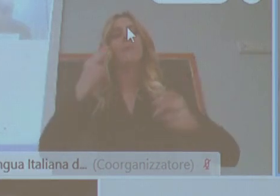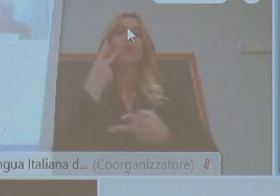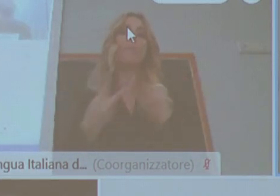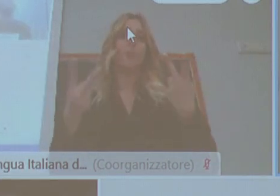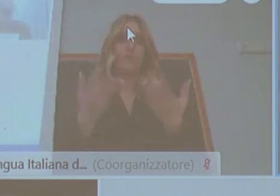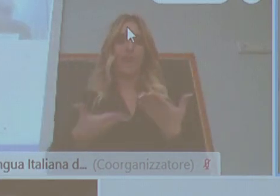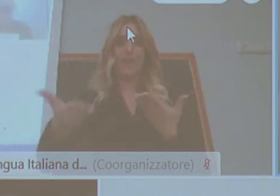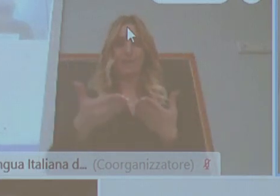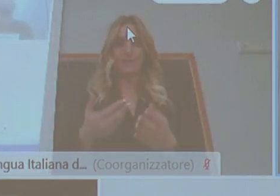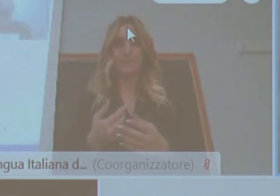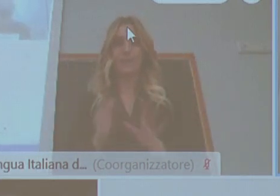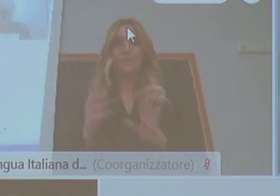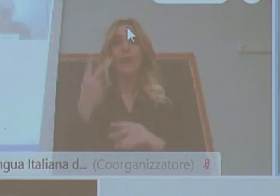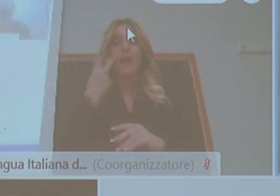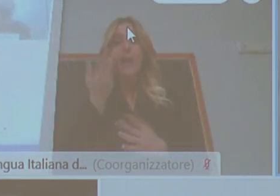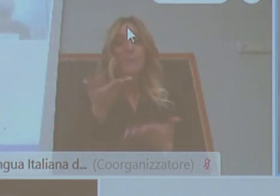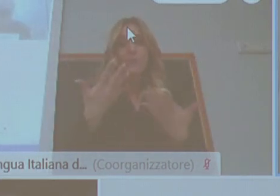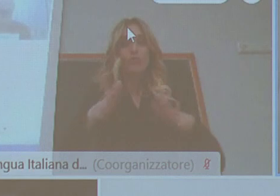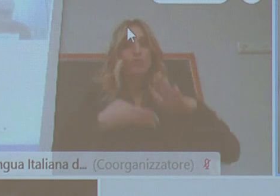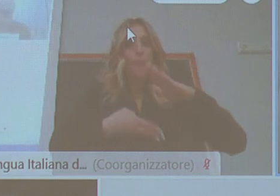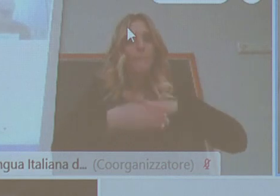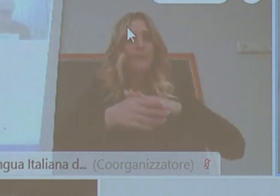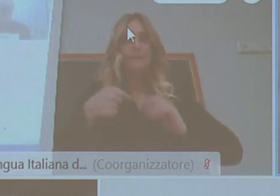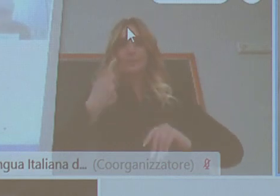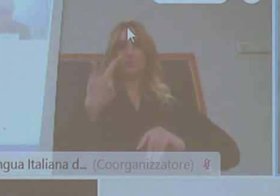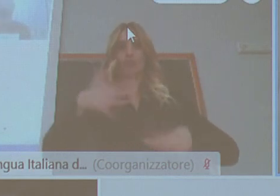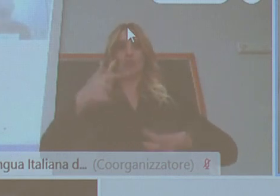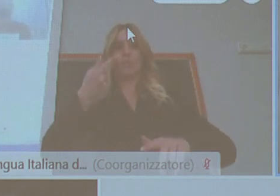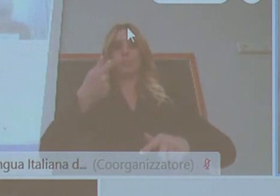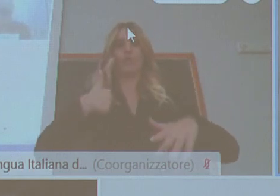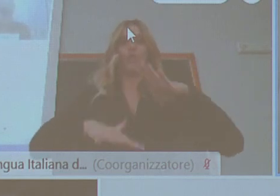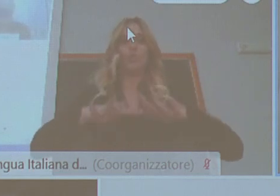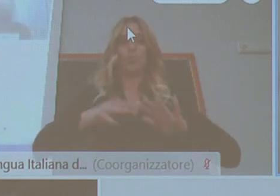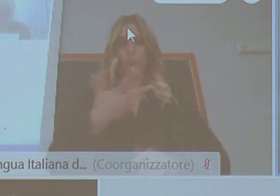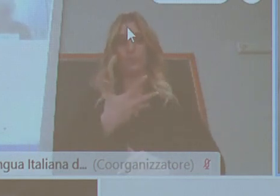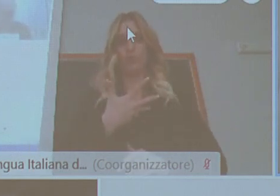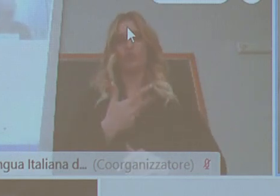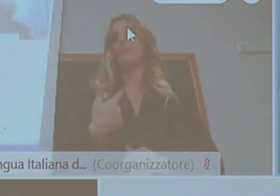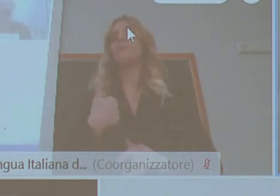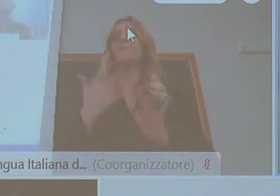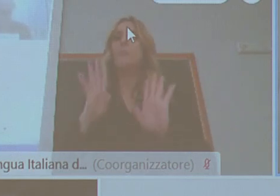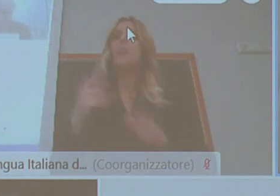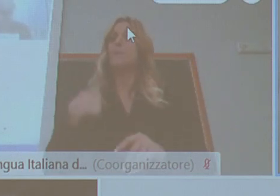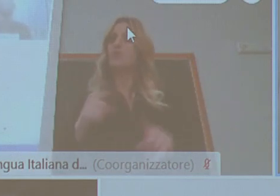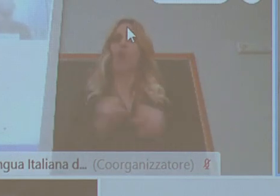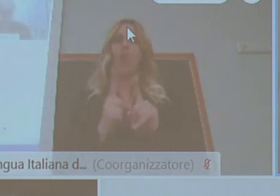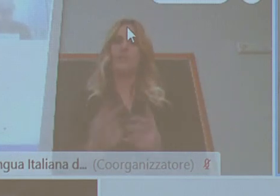Però vista la partenza, ecco, sono un po' scettico. Però ecco, io alla luce di questo rimetto comunque al